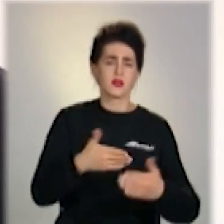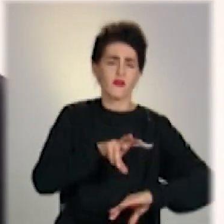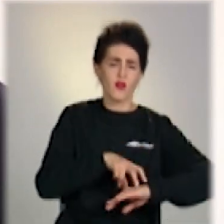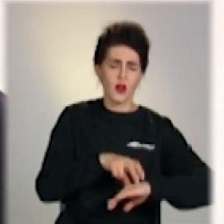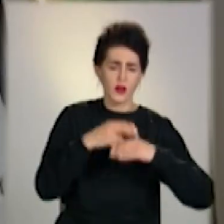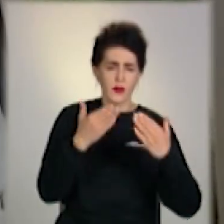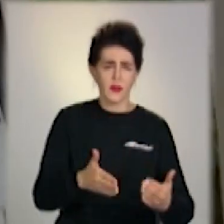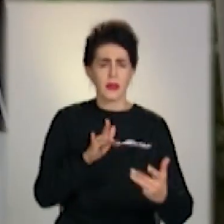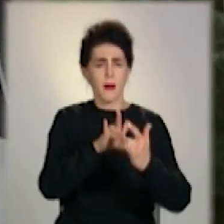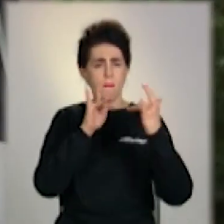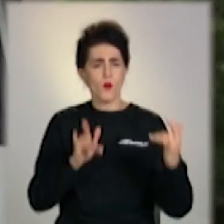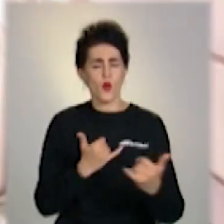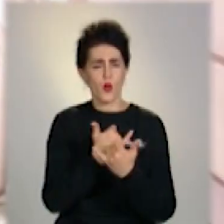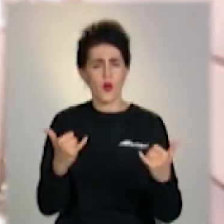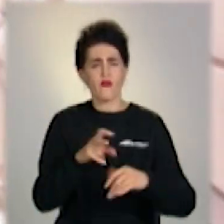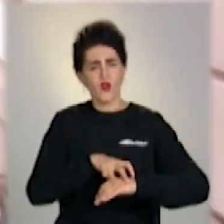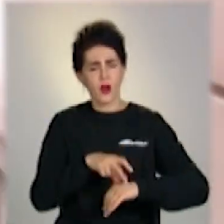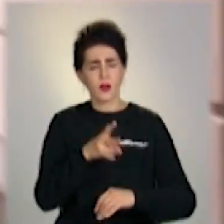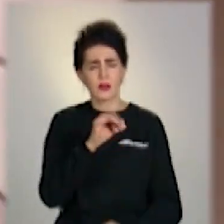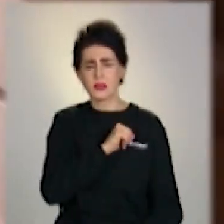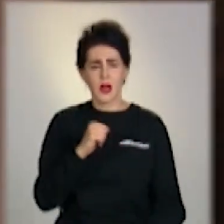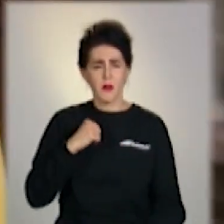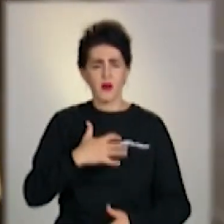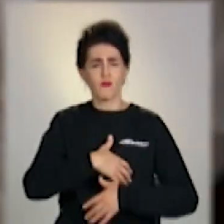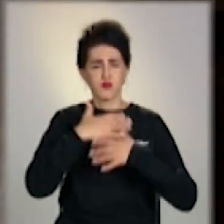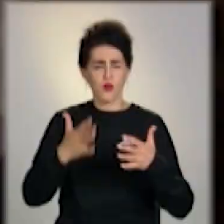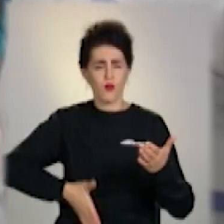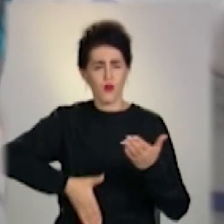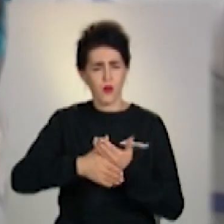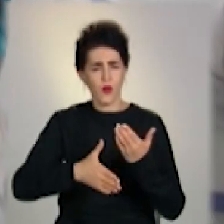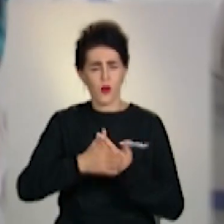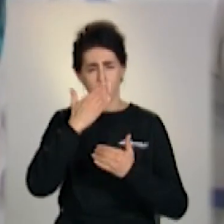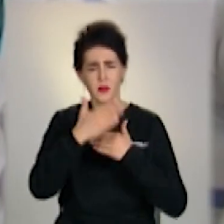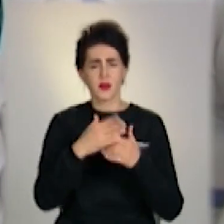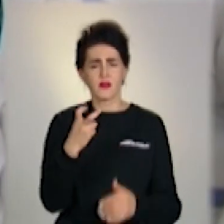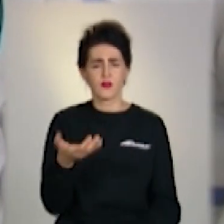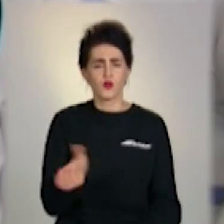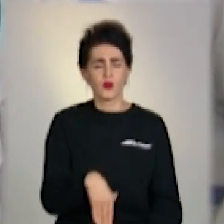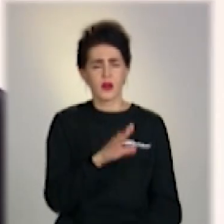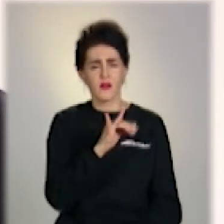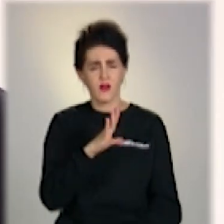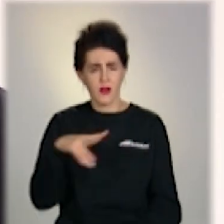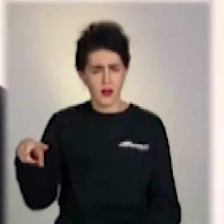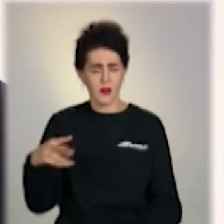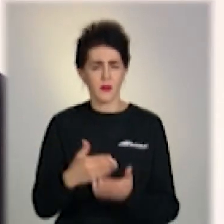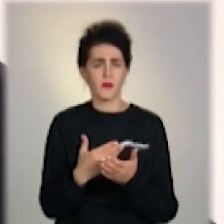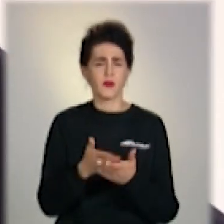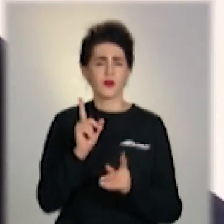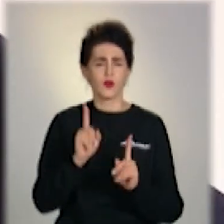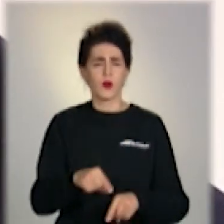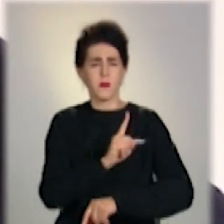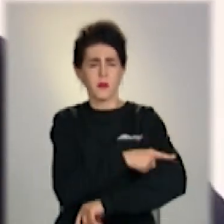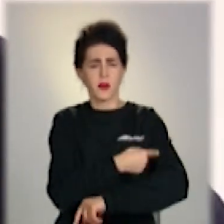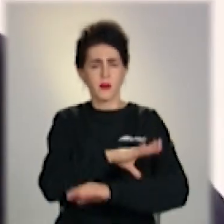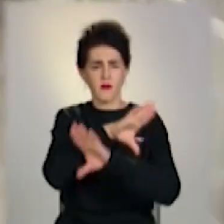як телемости для лікарів, але й та допомога, реальна допомога лікувальним закладам. На більше 200 апаратів штучної вентиляції легень, до речі, в моїй лікарні також